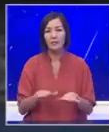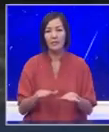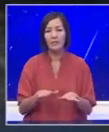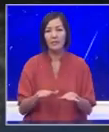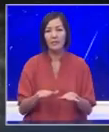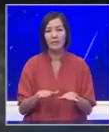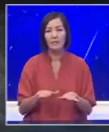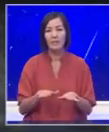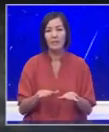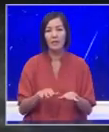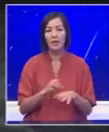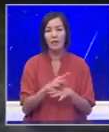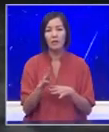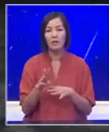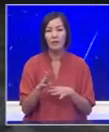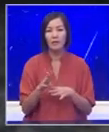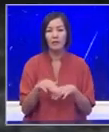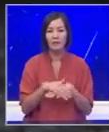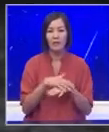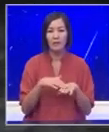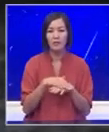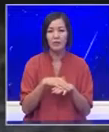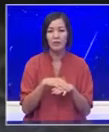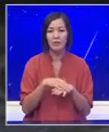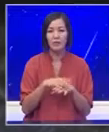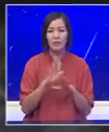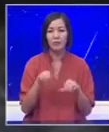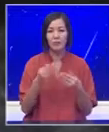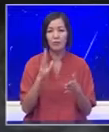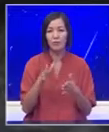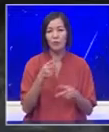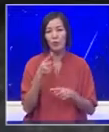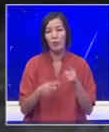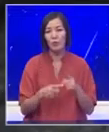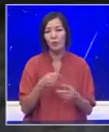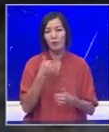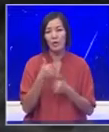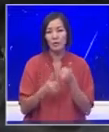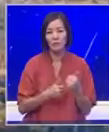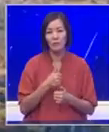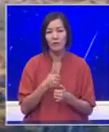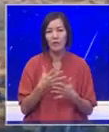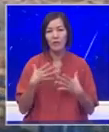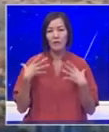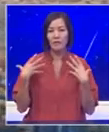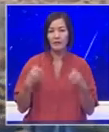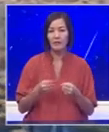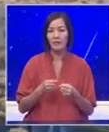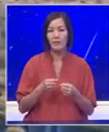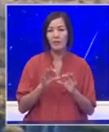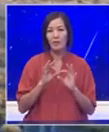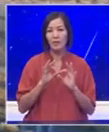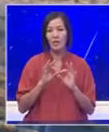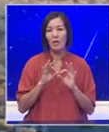удовлетворения нужд местного населения а также представлены на конкурсной основе физическим и юридическим лицам для